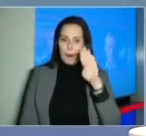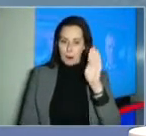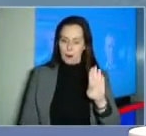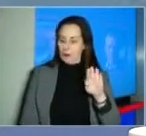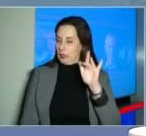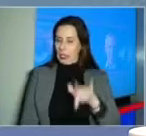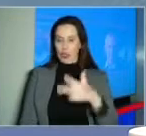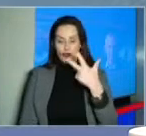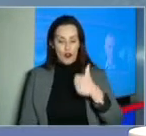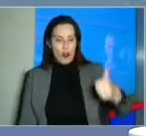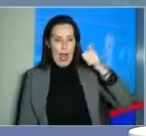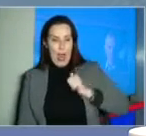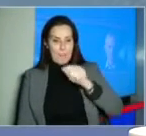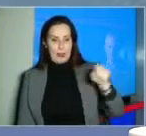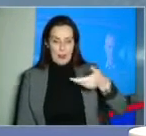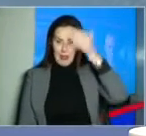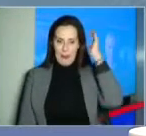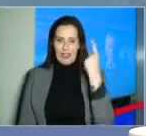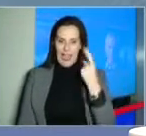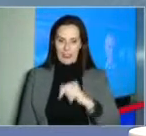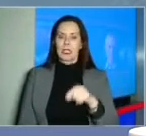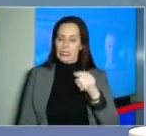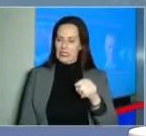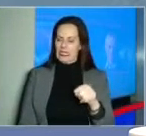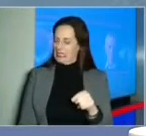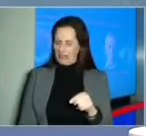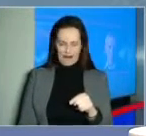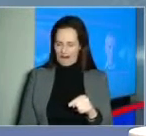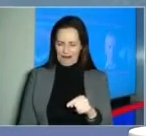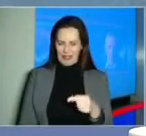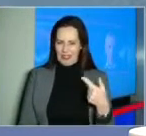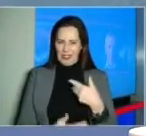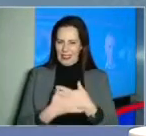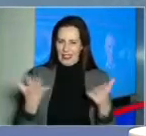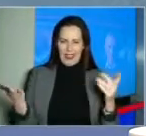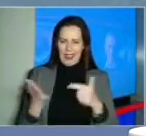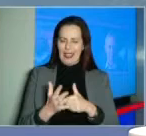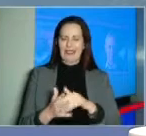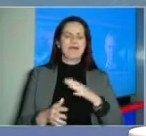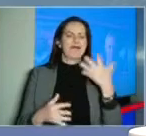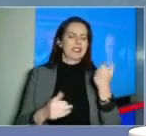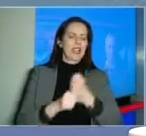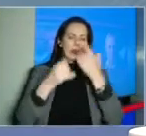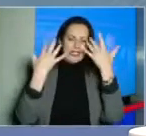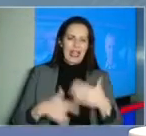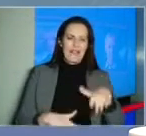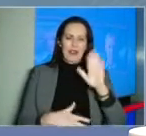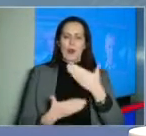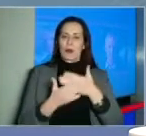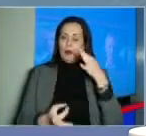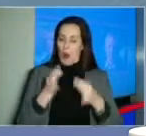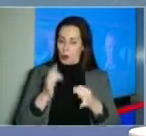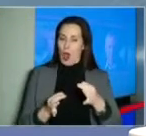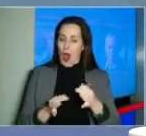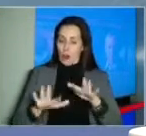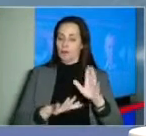נגד 3 הרמטכ"לים ויאיר לפיד אחד. זה יהיה נמוך, אף אחד לא ייקח שבועים, בדרך עוד צפויים הסקרים, וגם היועץ המשפטי